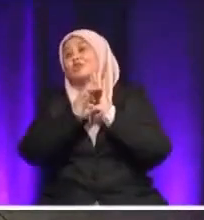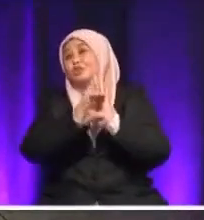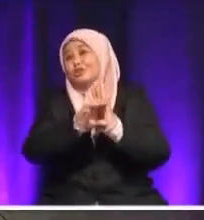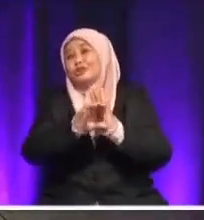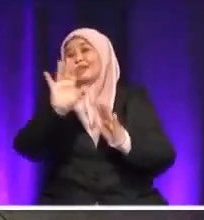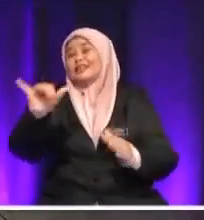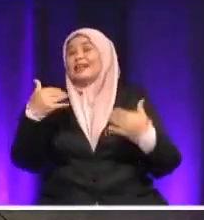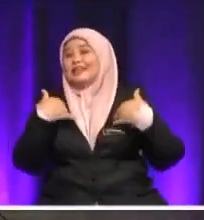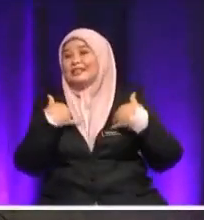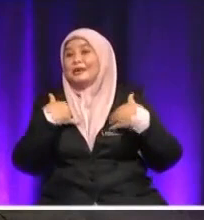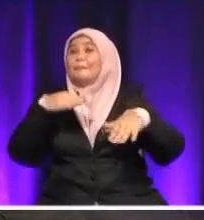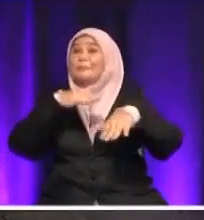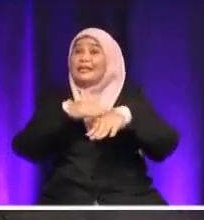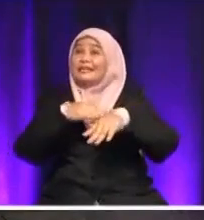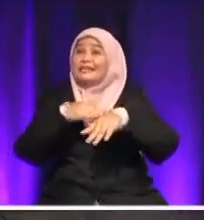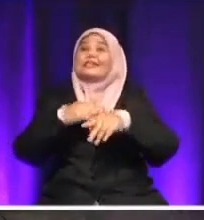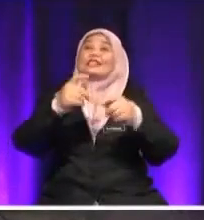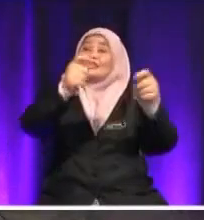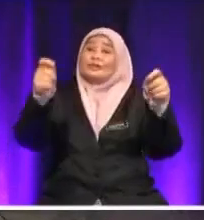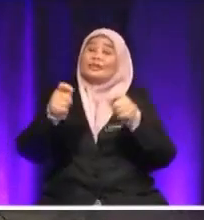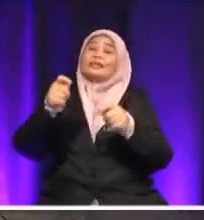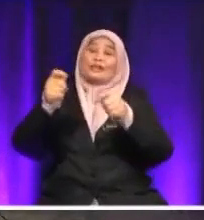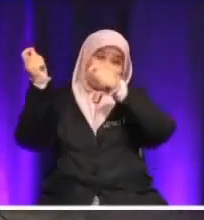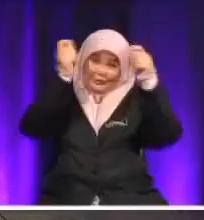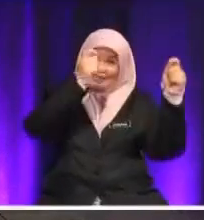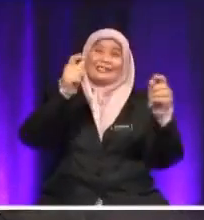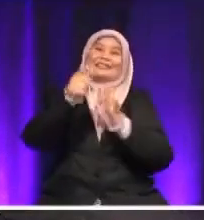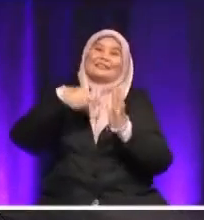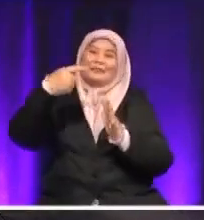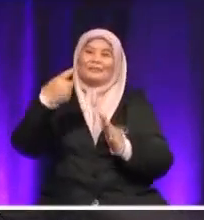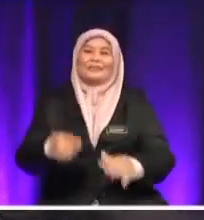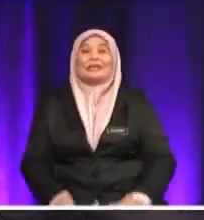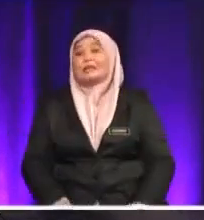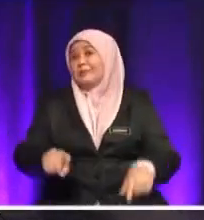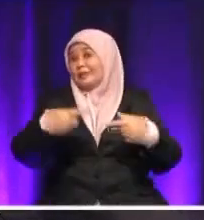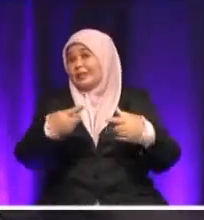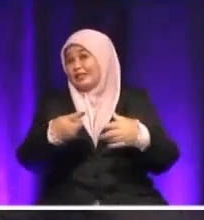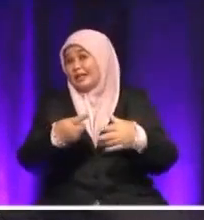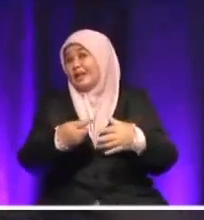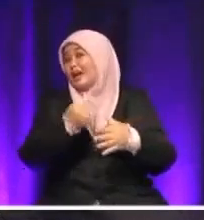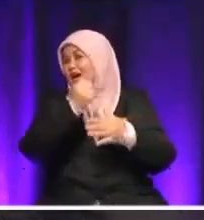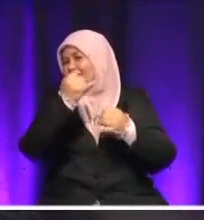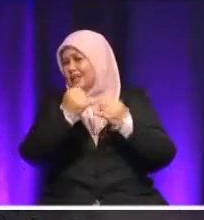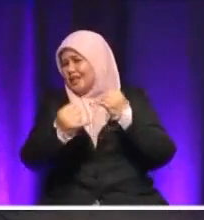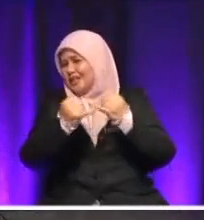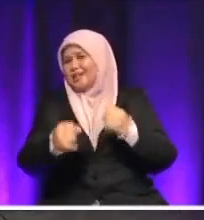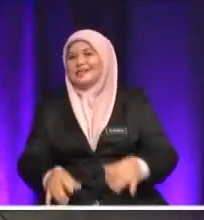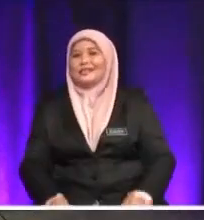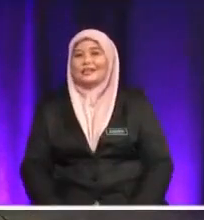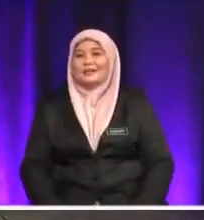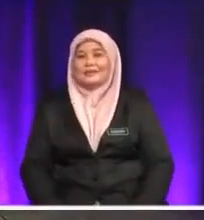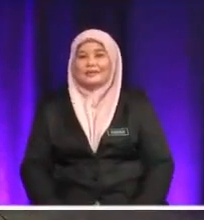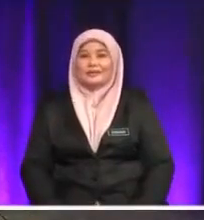yang ada pada situasi tersebut. Boleh, Hakim? Kita pergi hujung sekali. Baik, yang boleh, Hakim Ustaz. Okey. Cuba Hakim baca